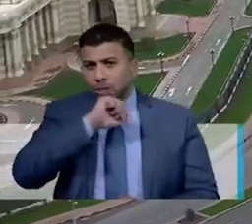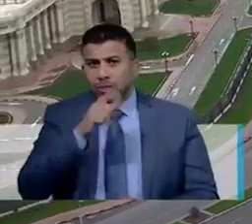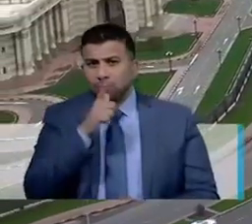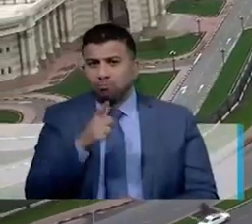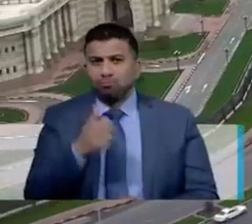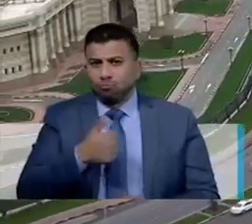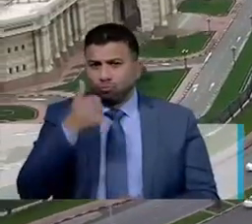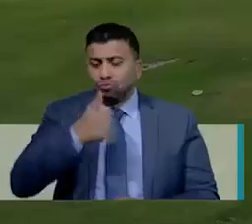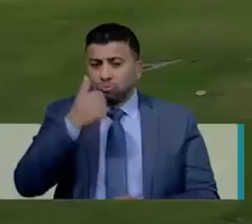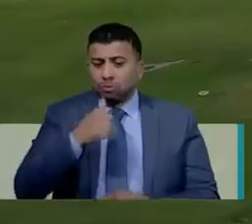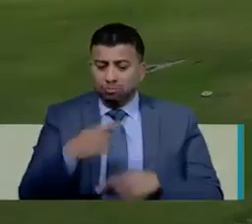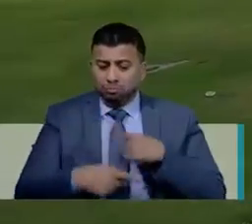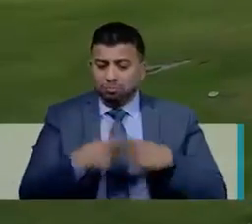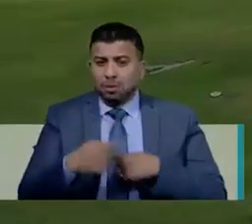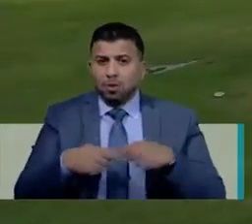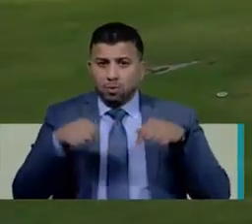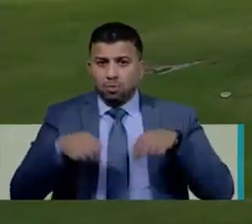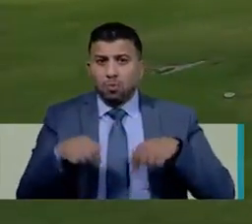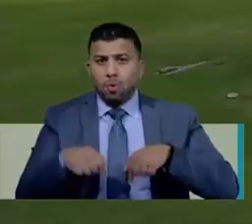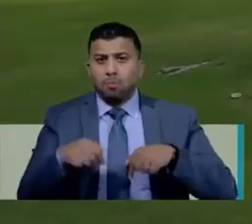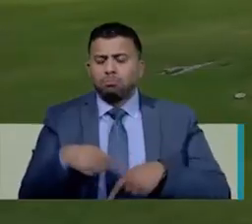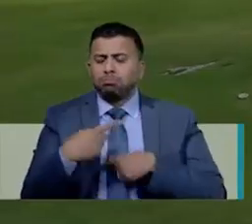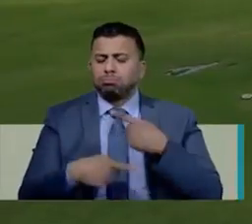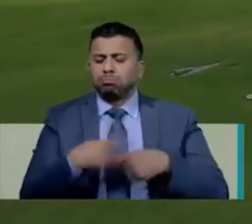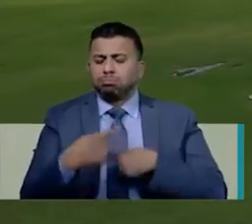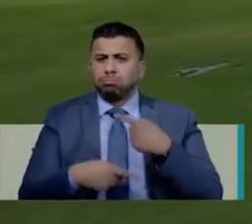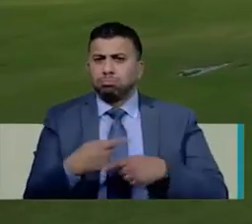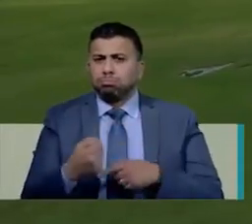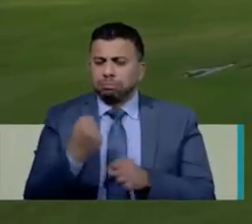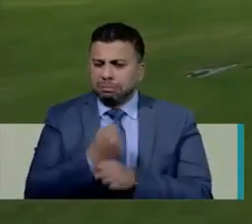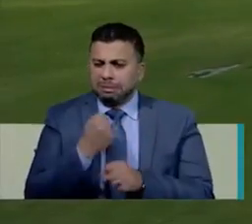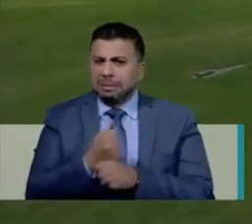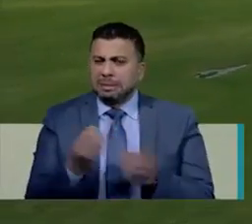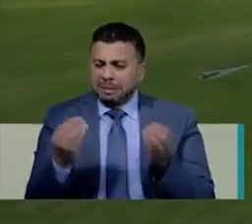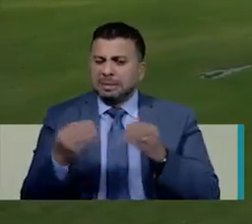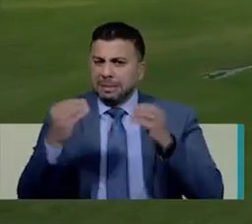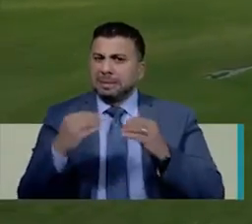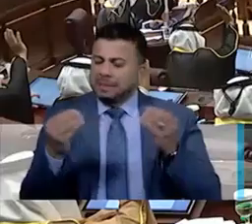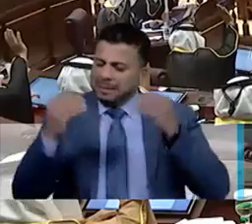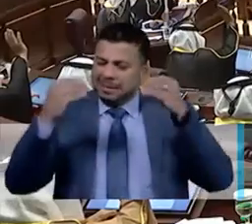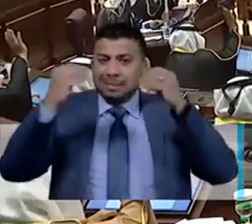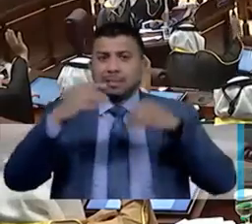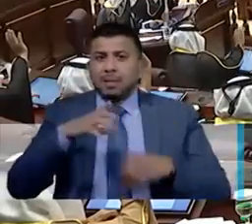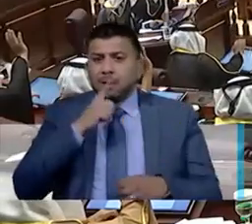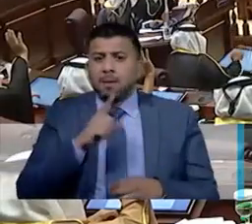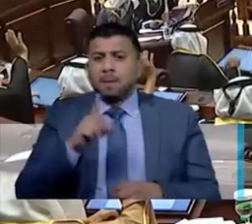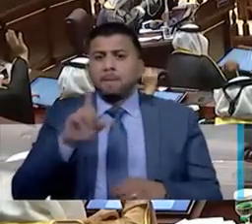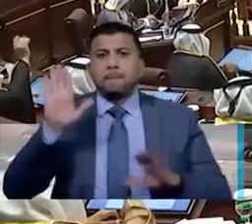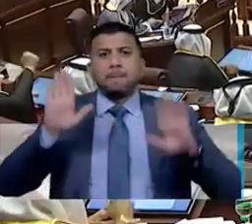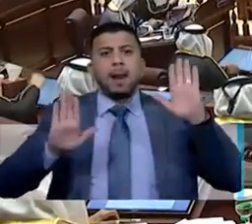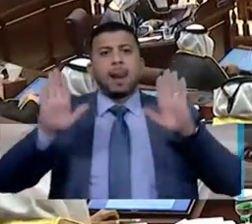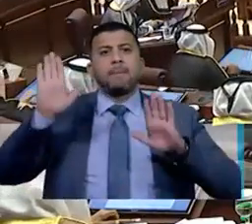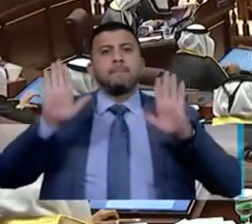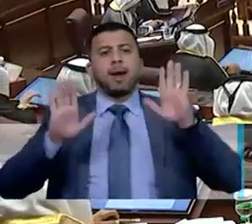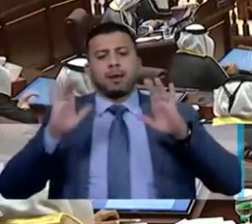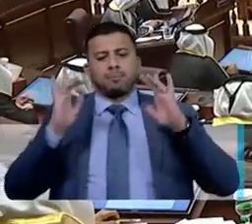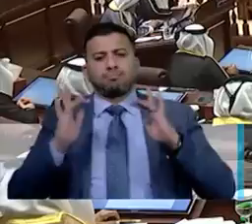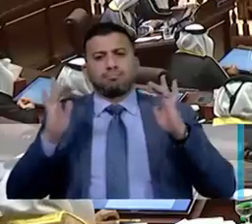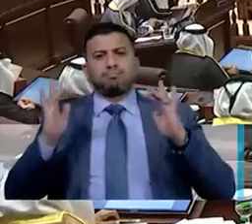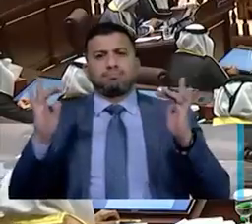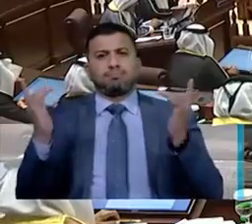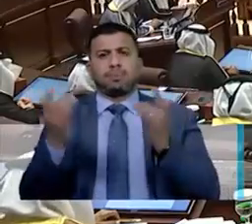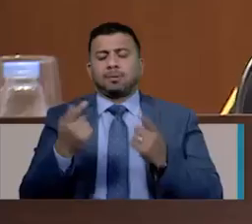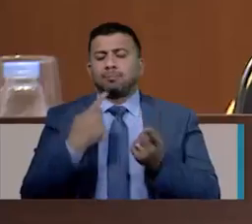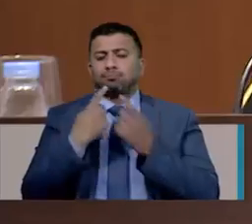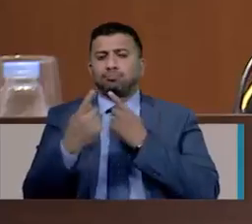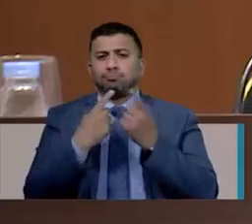هذه الإنجازات، فاليوم ها هي تواصل بذل الجهود لتحقيق المزيد عبر برلمانها الذي ناقش في جلسته